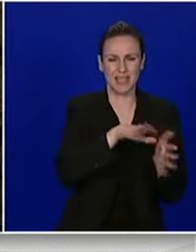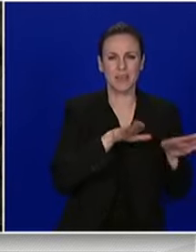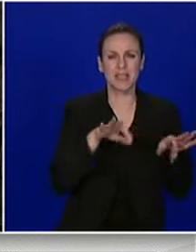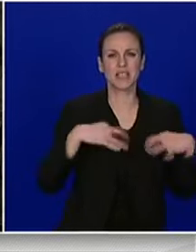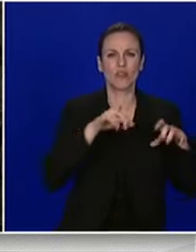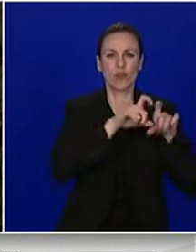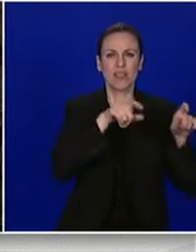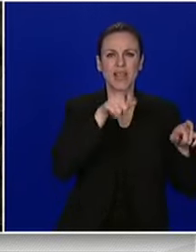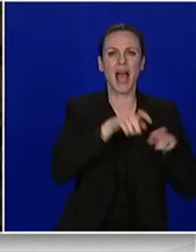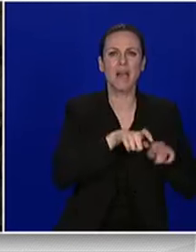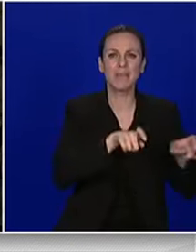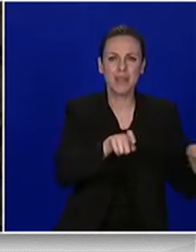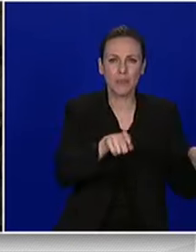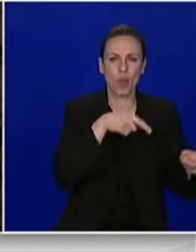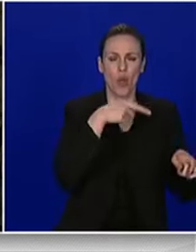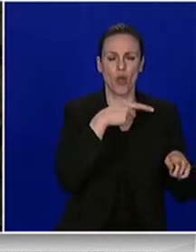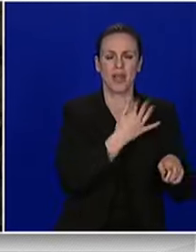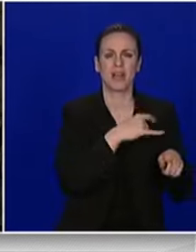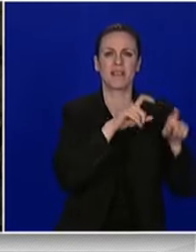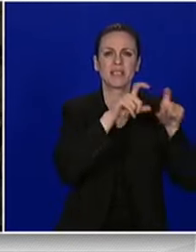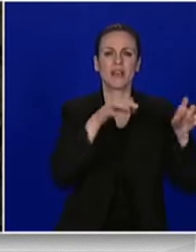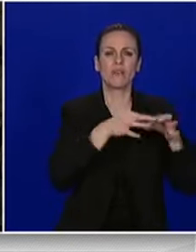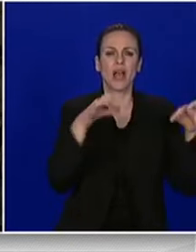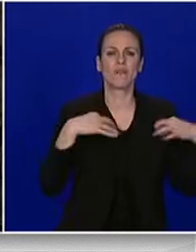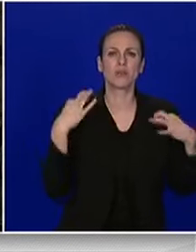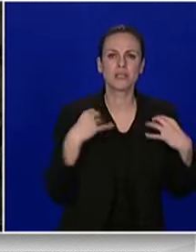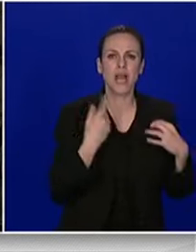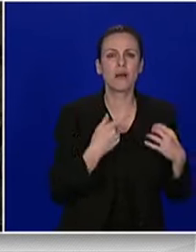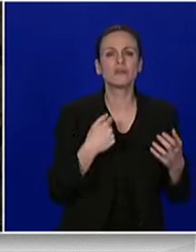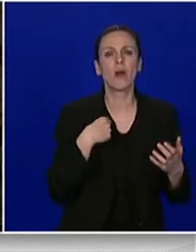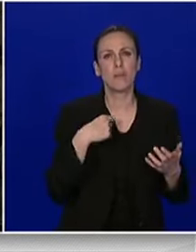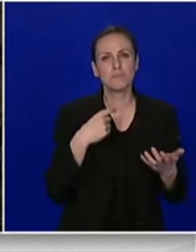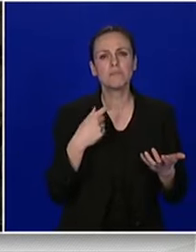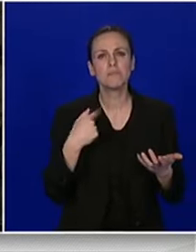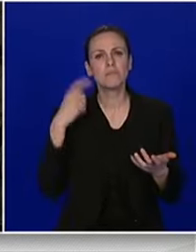za epidemiologiju i Hrvatskom zavodu za javno zdravstvo smatramo da